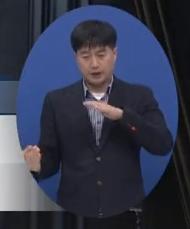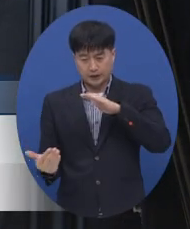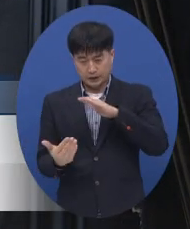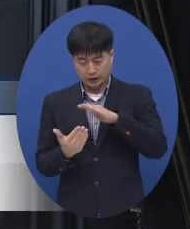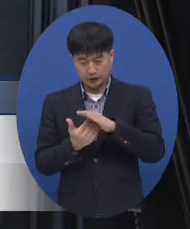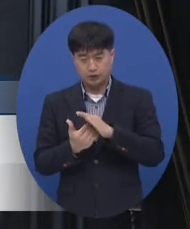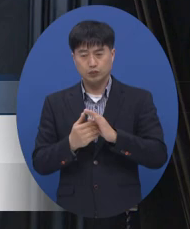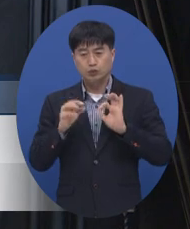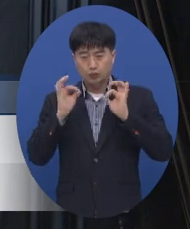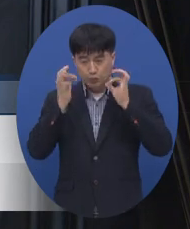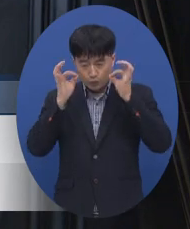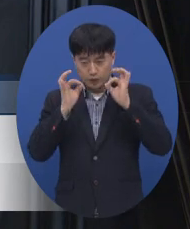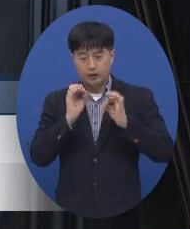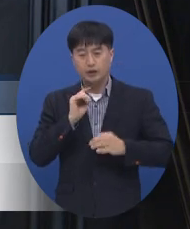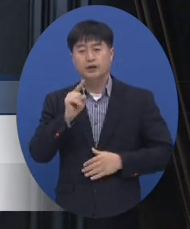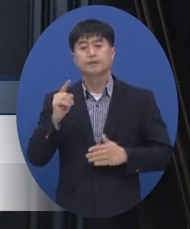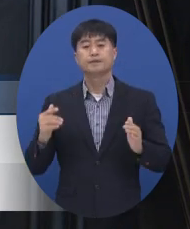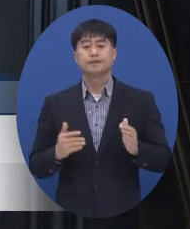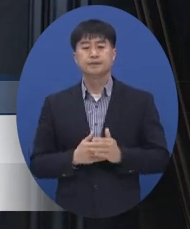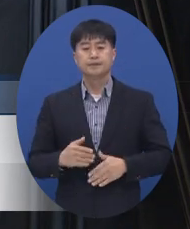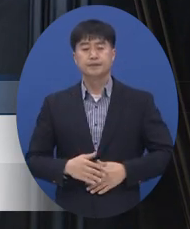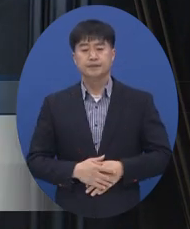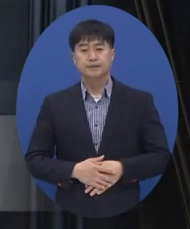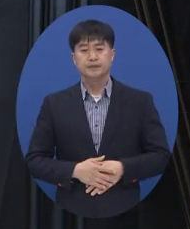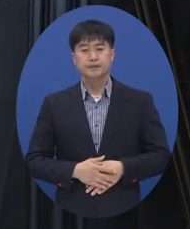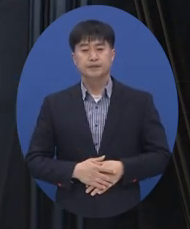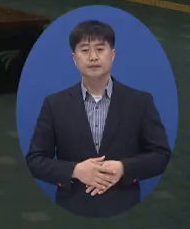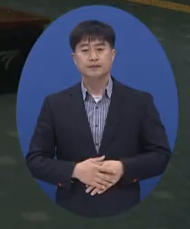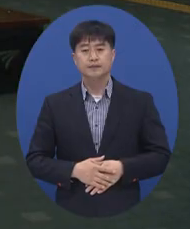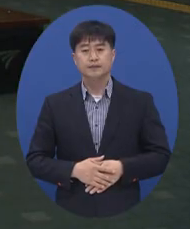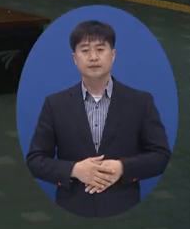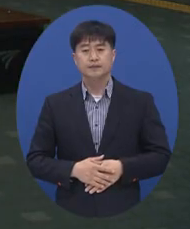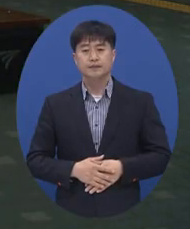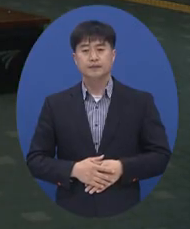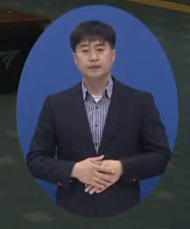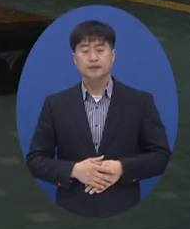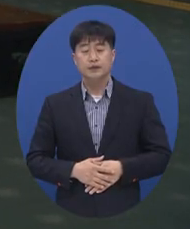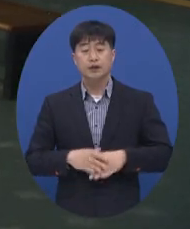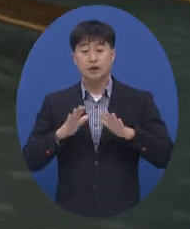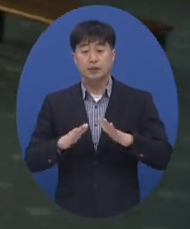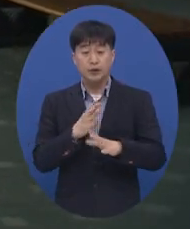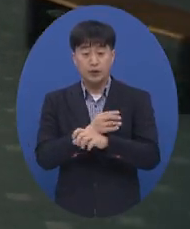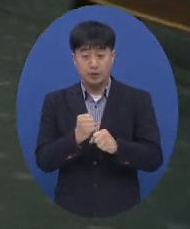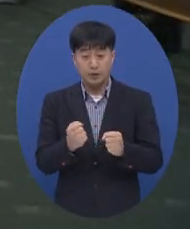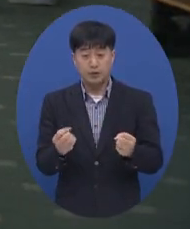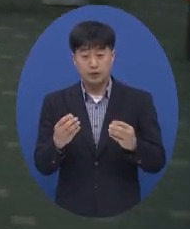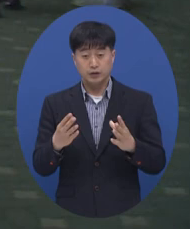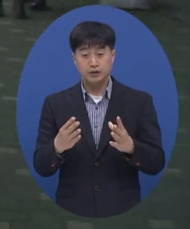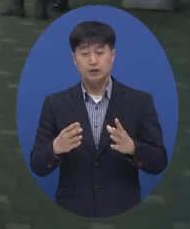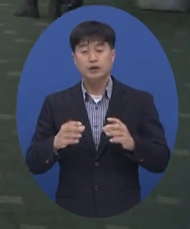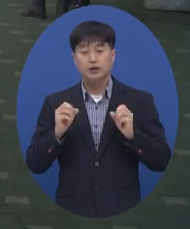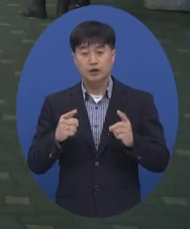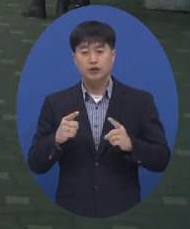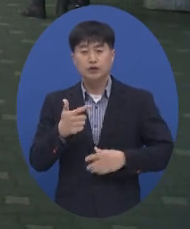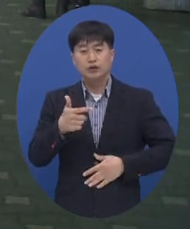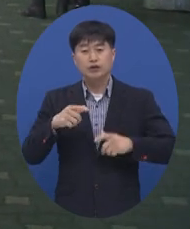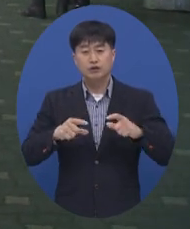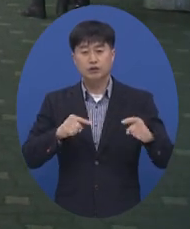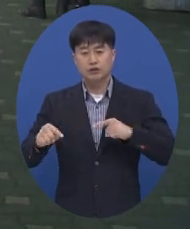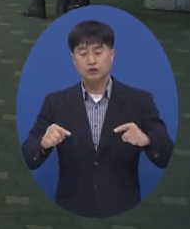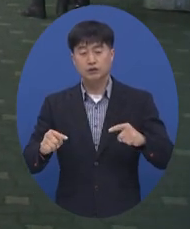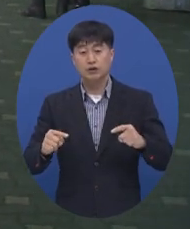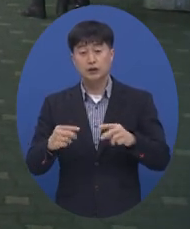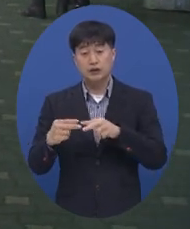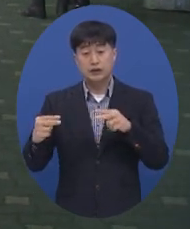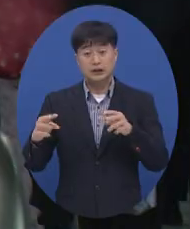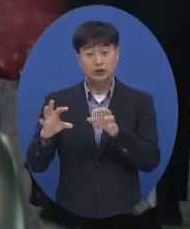이것이 조기에 이루어지도록 노력을 하겠습니다. 이번 협약식을 계기로 6개 지자체는 노선 연계 방안